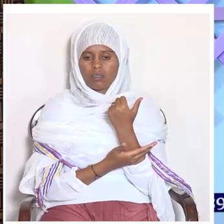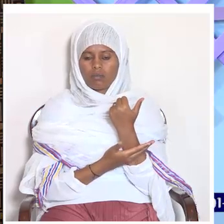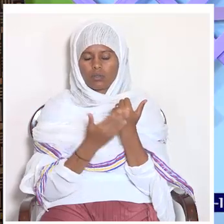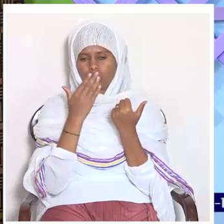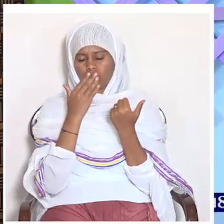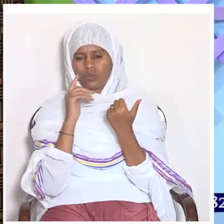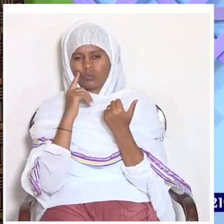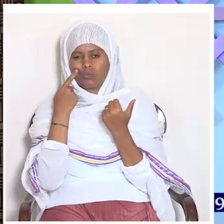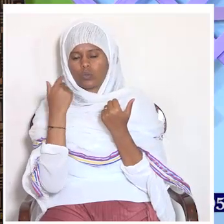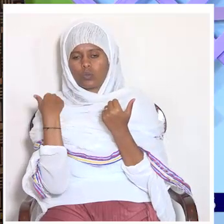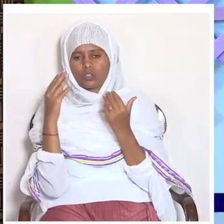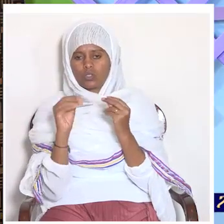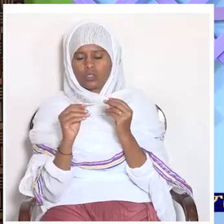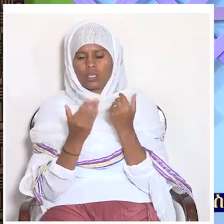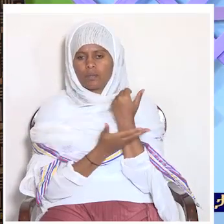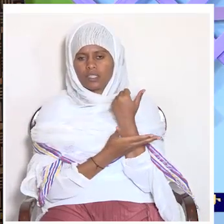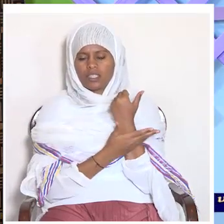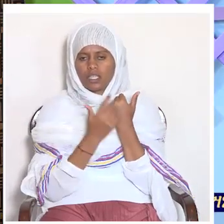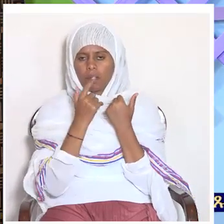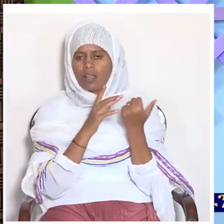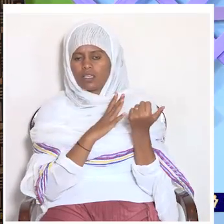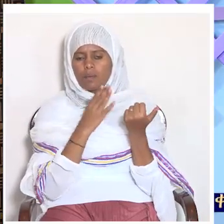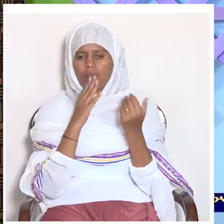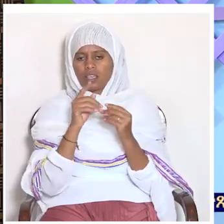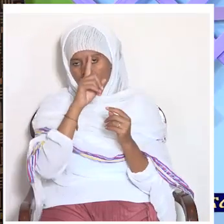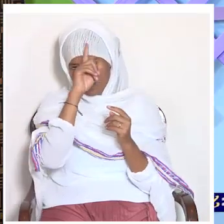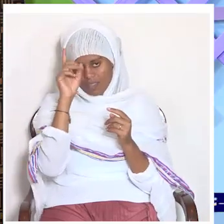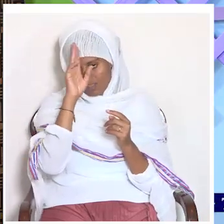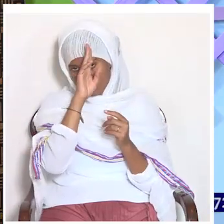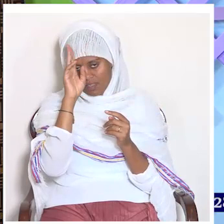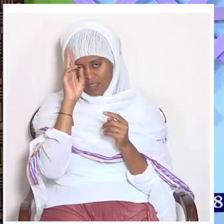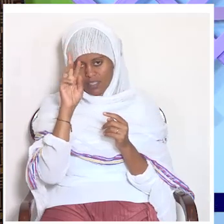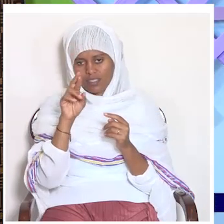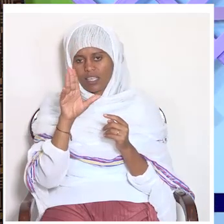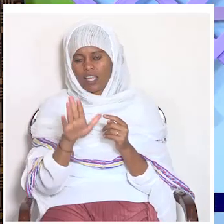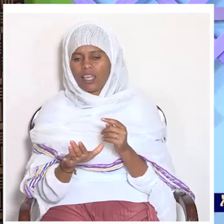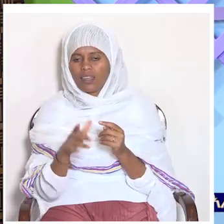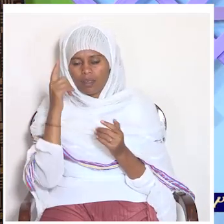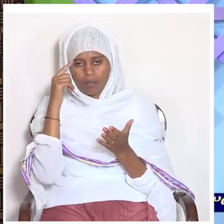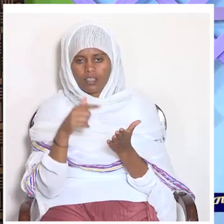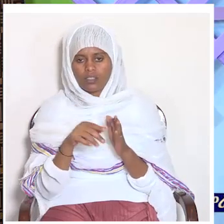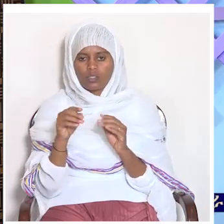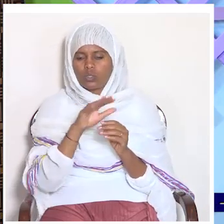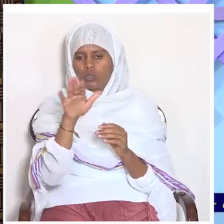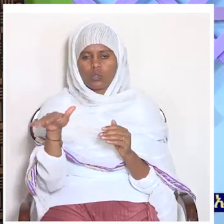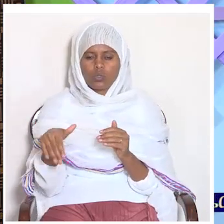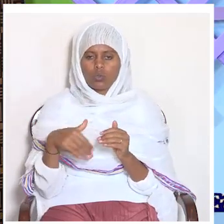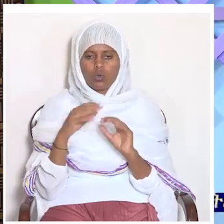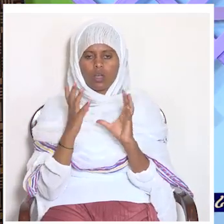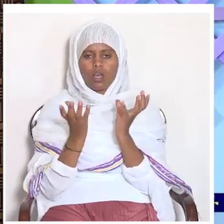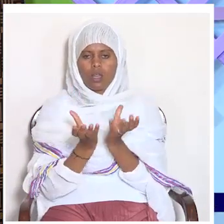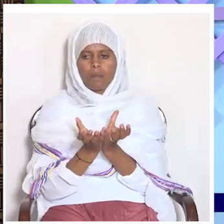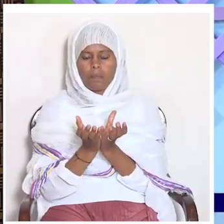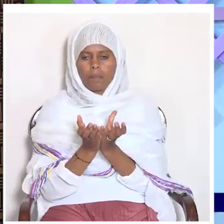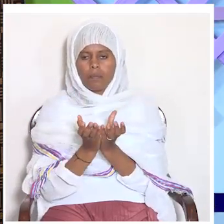ፅጀ ክወፅእ እዩ ይብል። እታ በትሪ ተባሂላ ዘላ ቅድስቲ ድንግል፣ ፅጀ ተባሂሉ ዘሎ